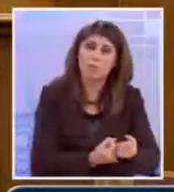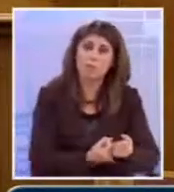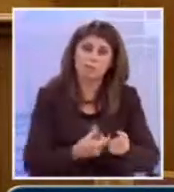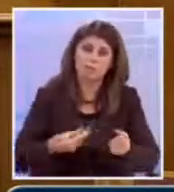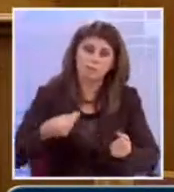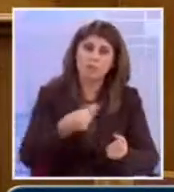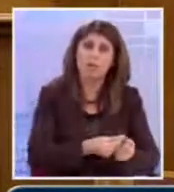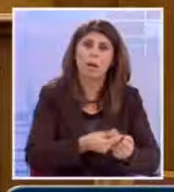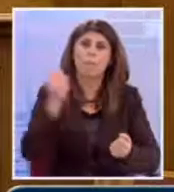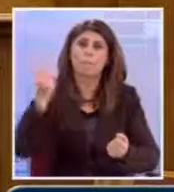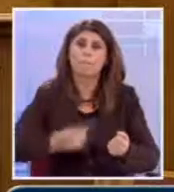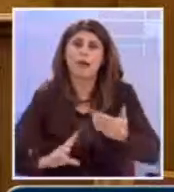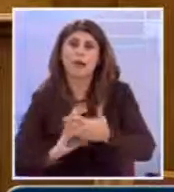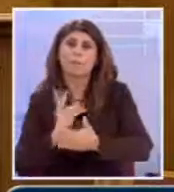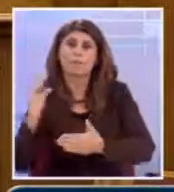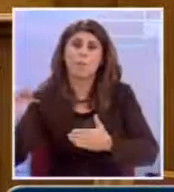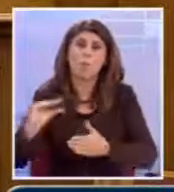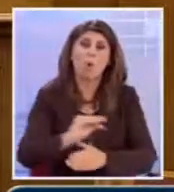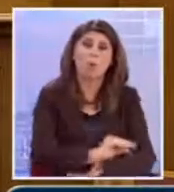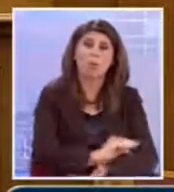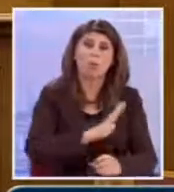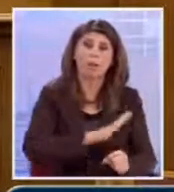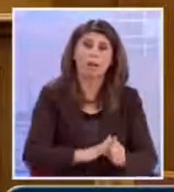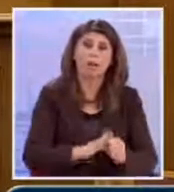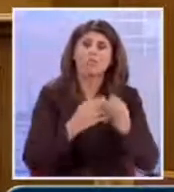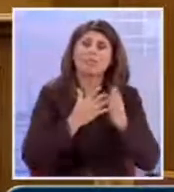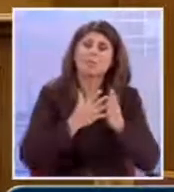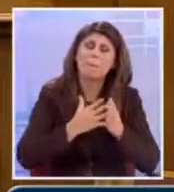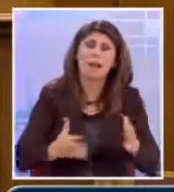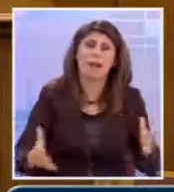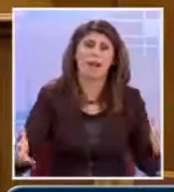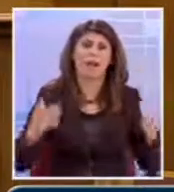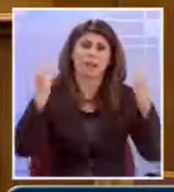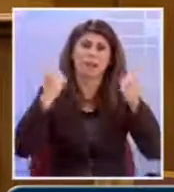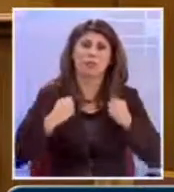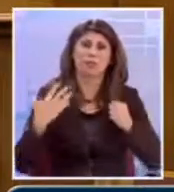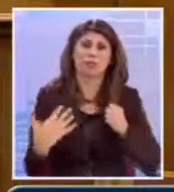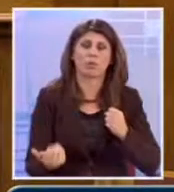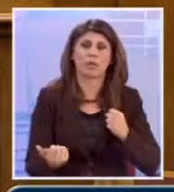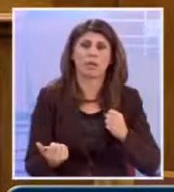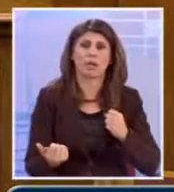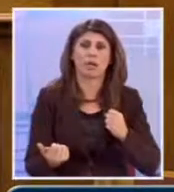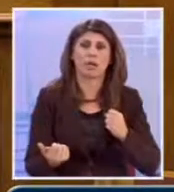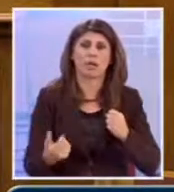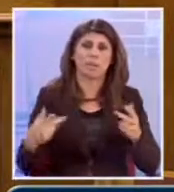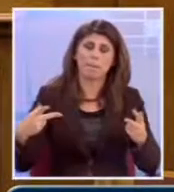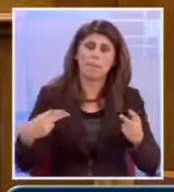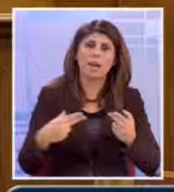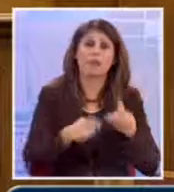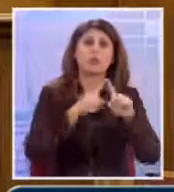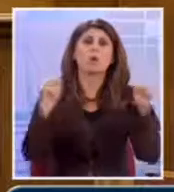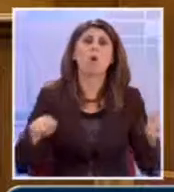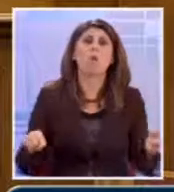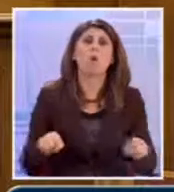μεριδίου αναπτυξιακών πόρων που θα καλύψει τις μεγάλες απώλειες που είχαν από την περικοπή των